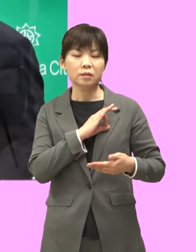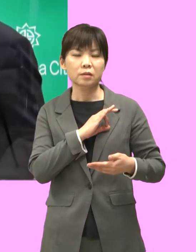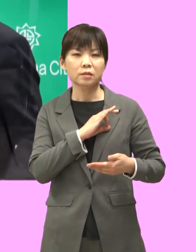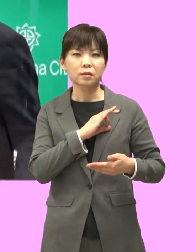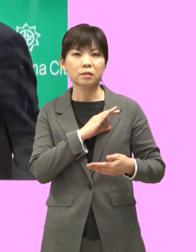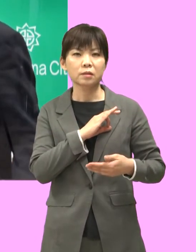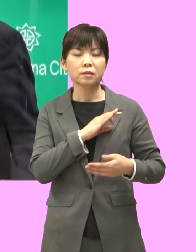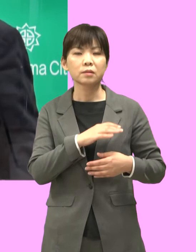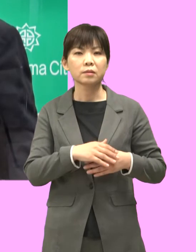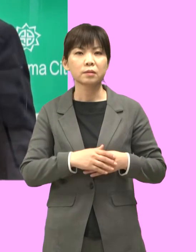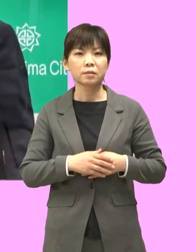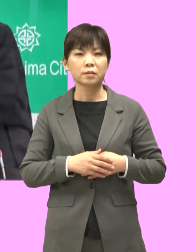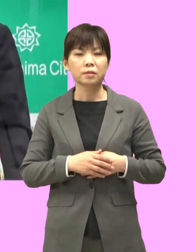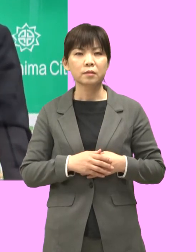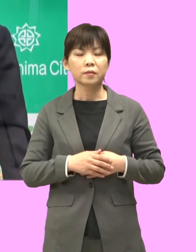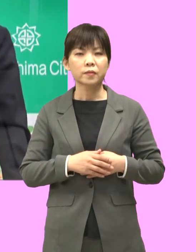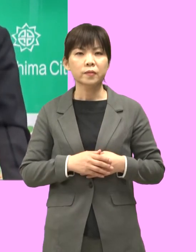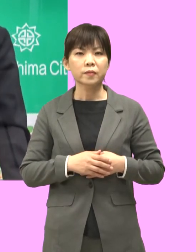青木、すみません、じゃあ、